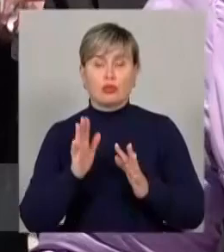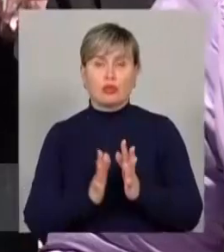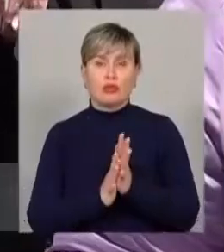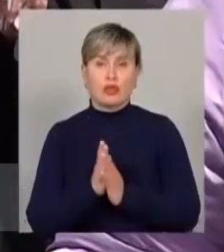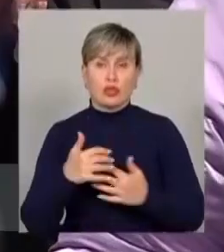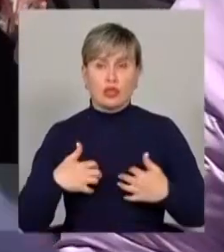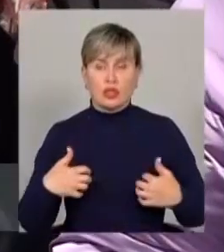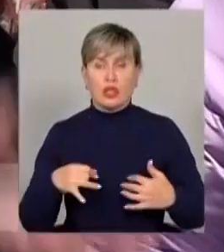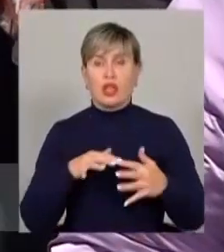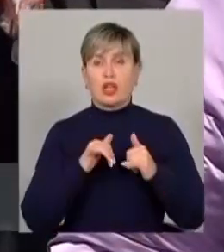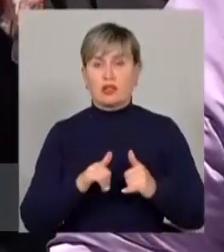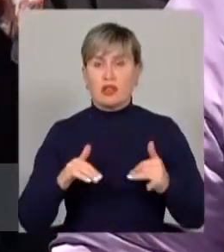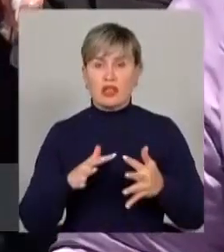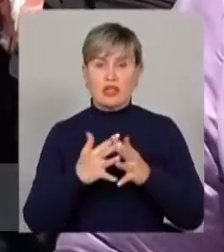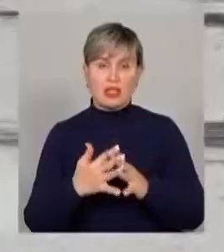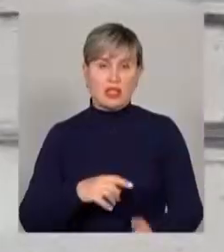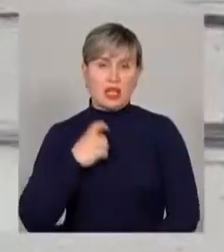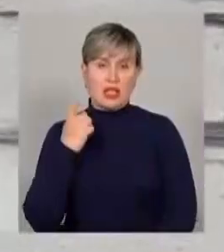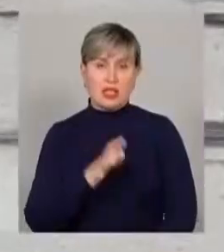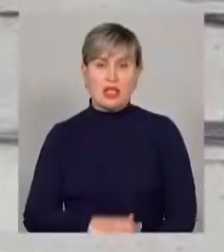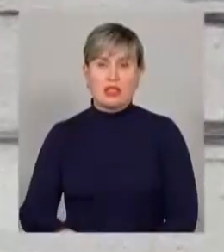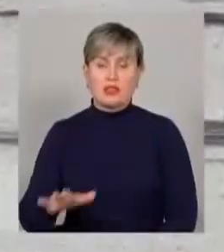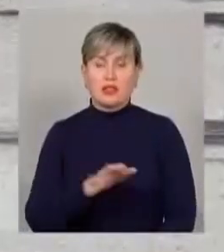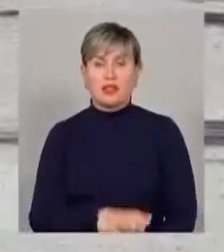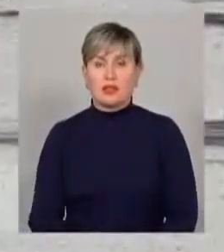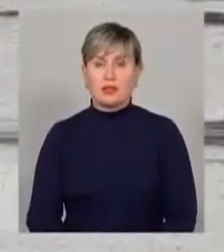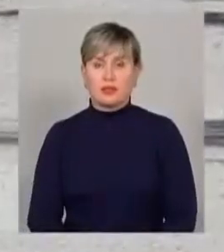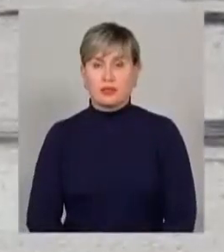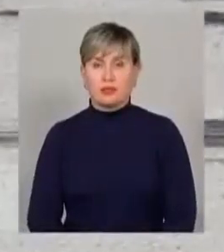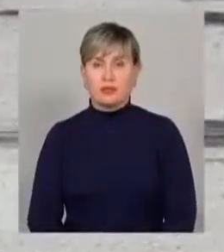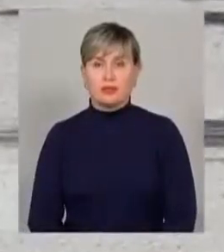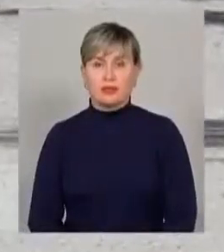скот и развивать сельское хозяйство. Салтанат Нургалиева, Сагнали Мунайтпасов, телеканал Алматы.